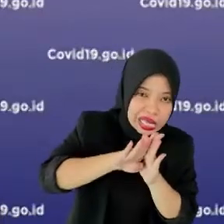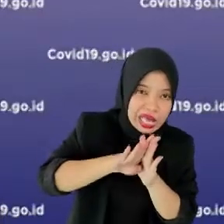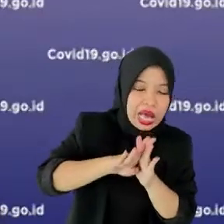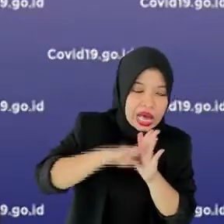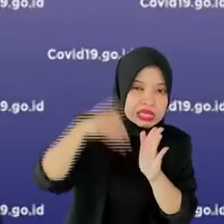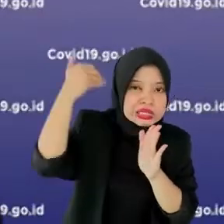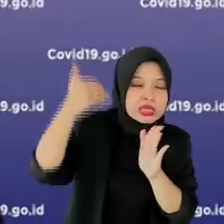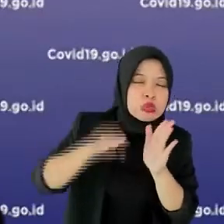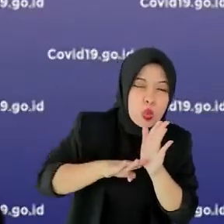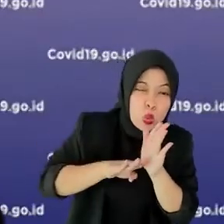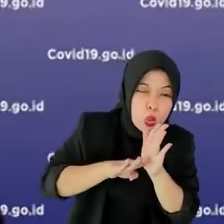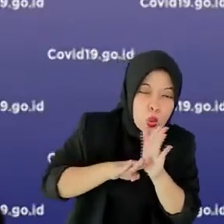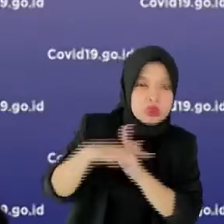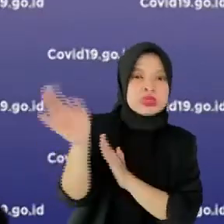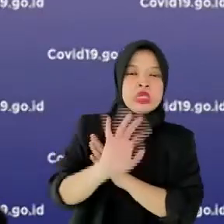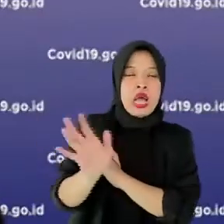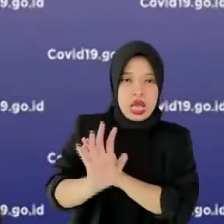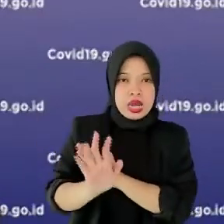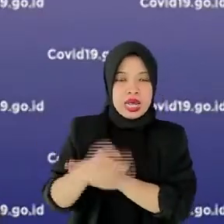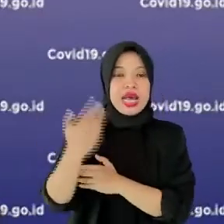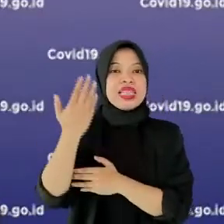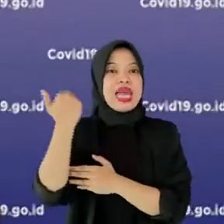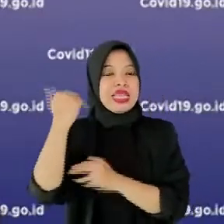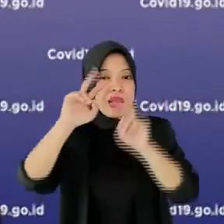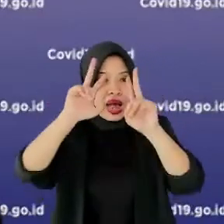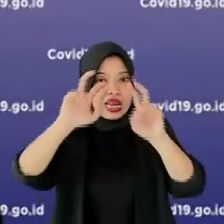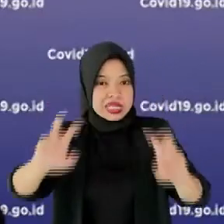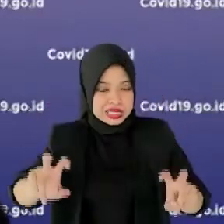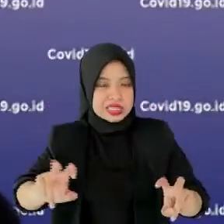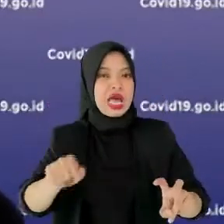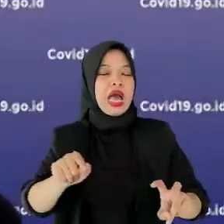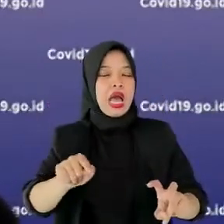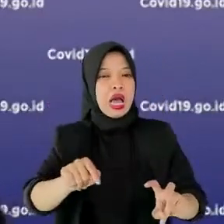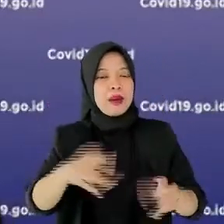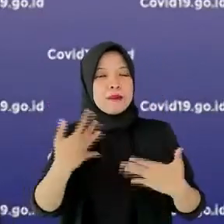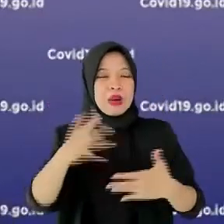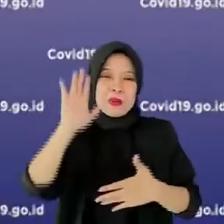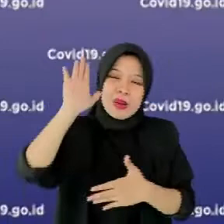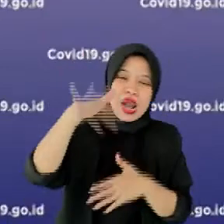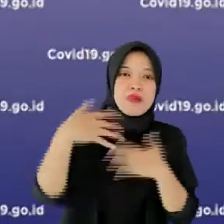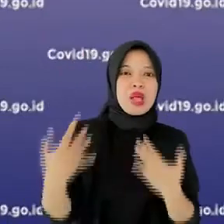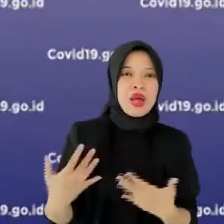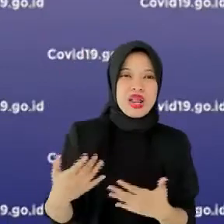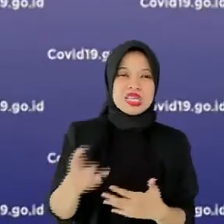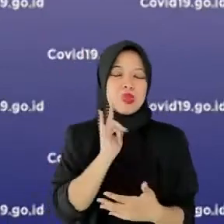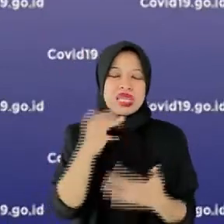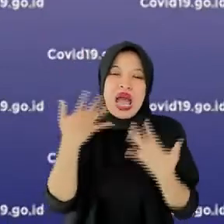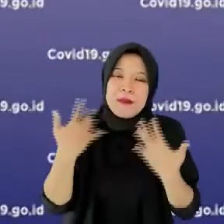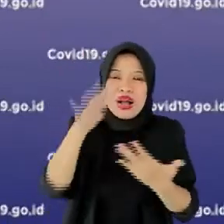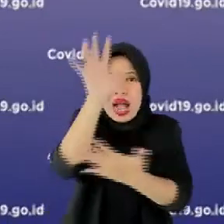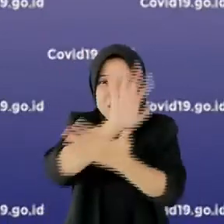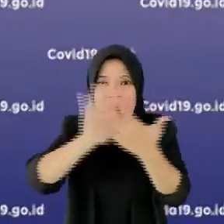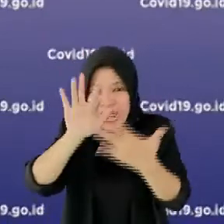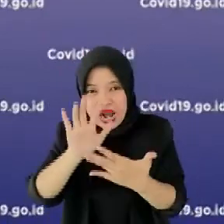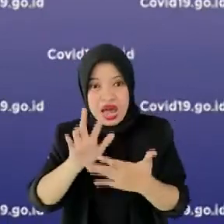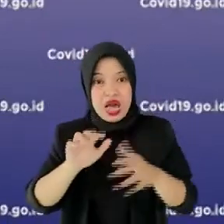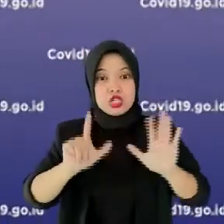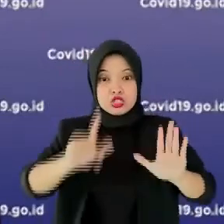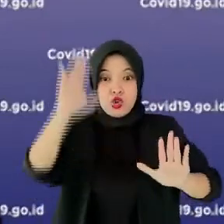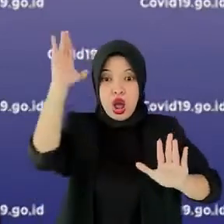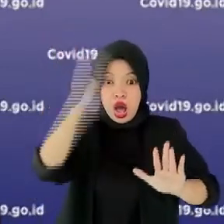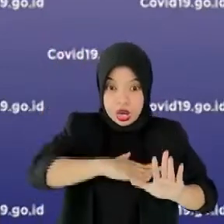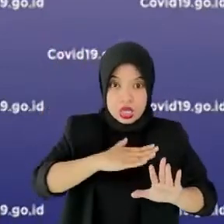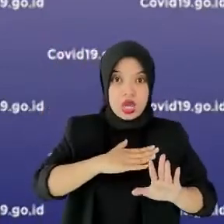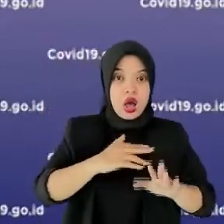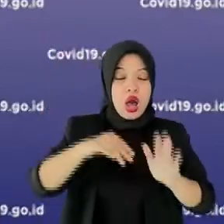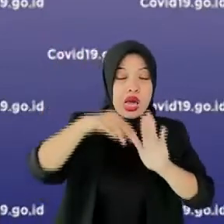terus berjalan. Dengan adanya analisis tadi, kita sebenarnya ingin melihat tren ke depan kurang lebih akan seperti apa. Kalau rata-rata 7 hari terakhir ini